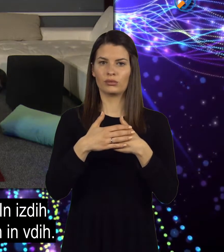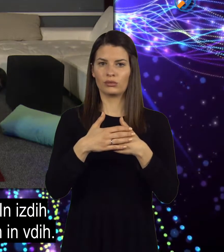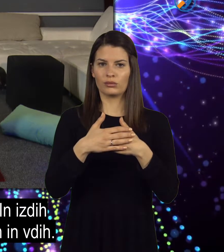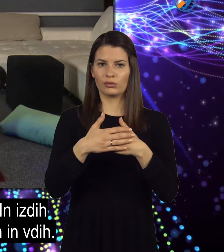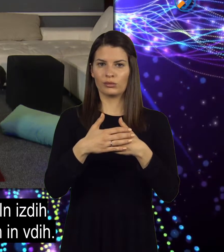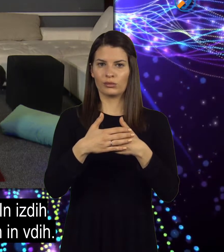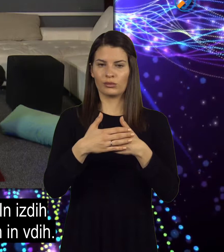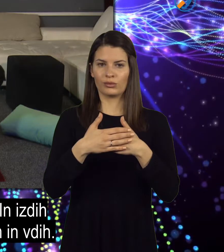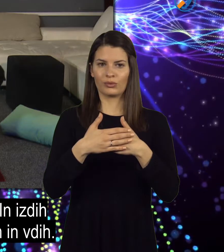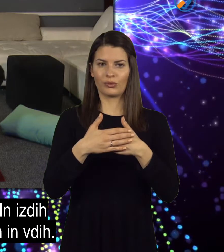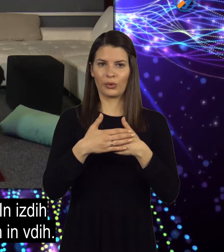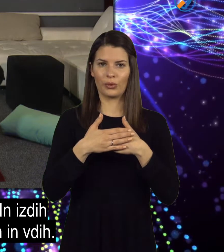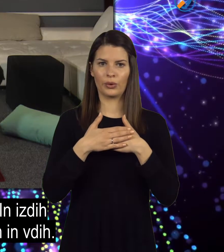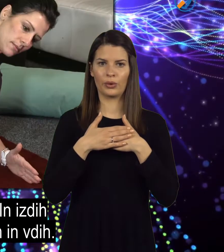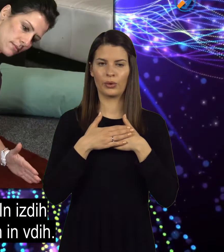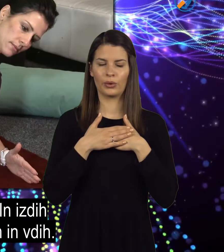In vdih.